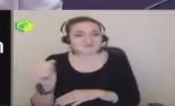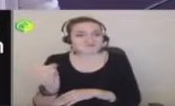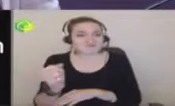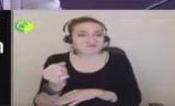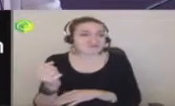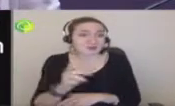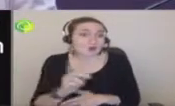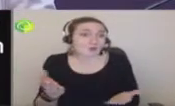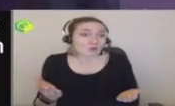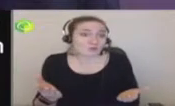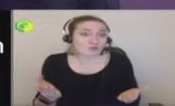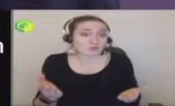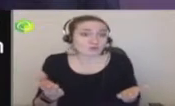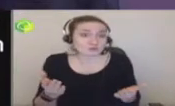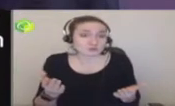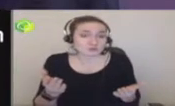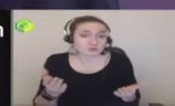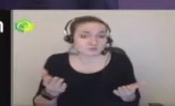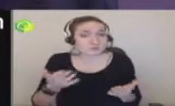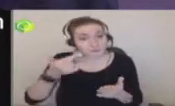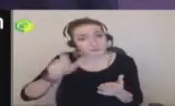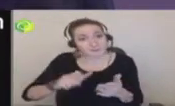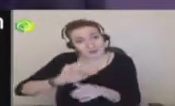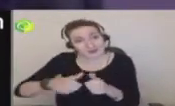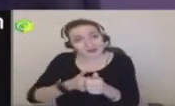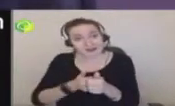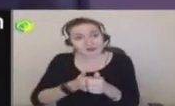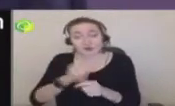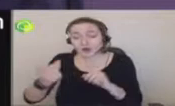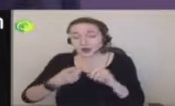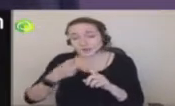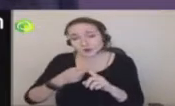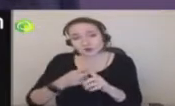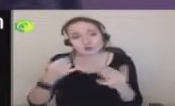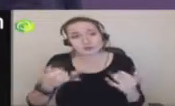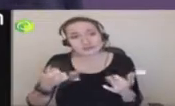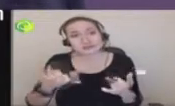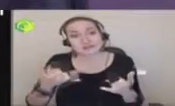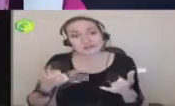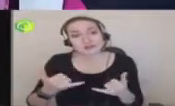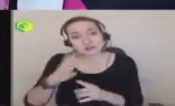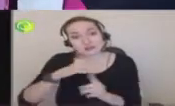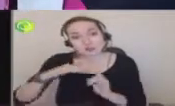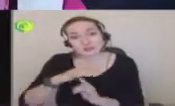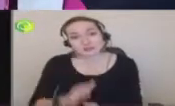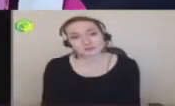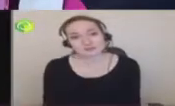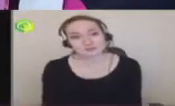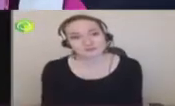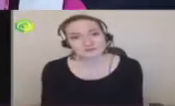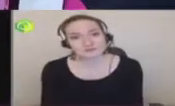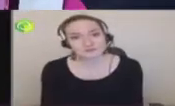sont essentiels, en fait, dans cette société. Merci beaucoup. Merci beaucoup. Vous avez raison, Marie-Laine Rebet et Jean